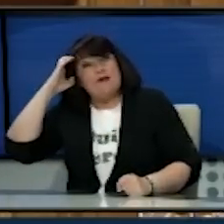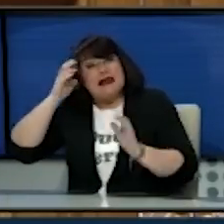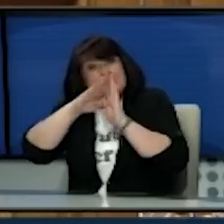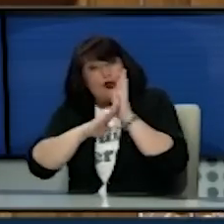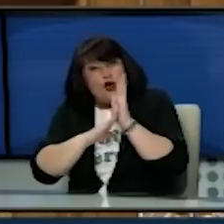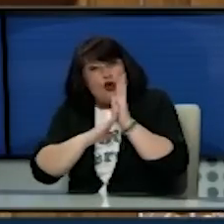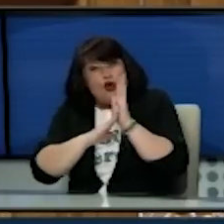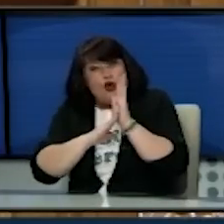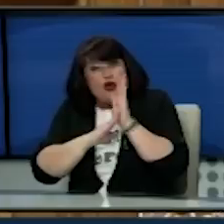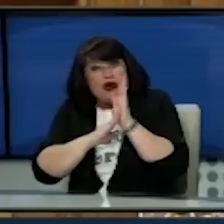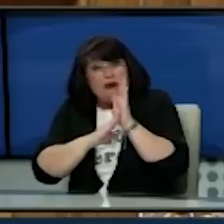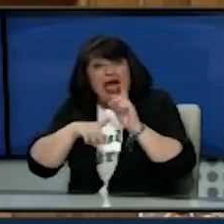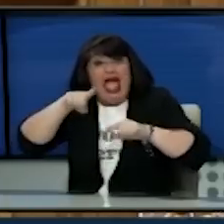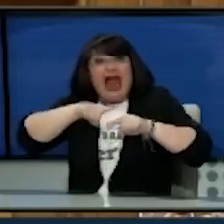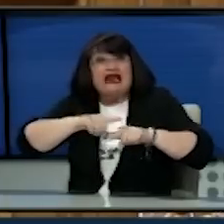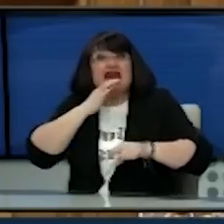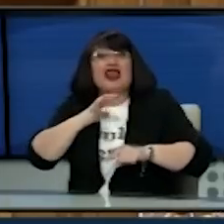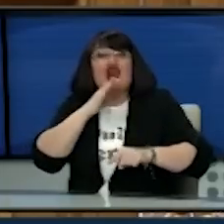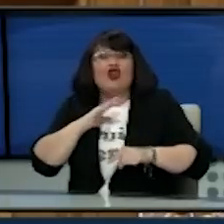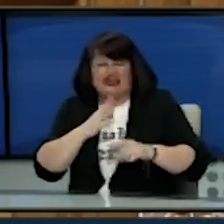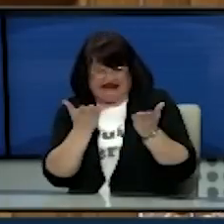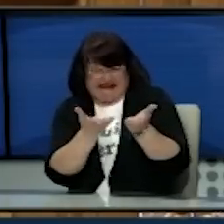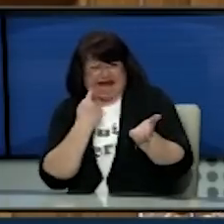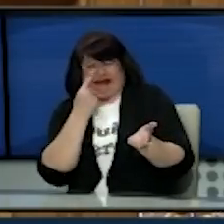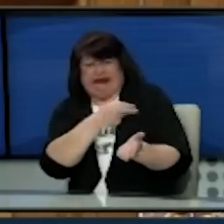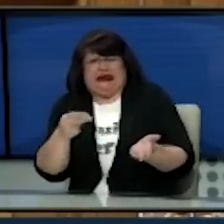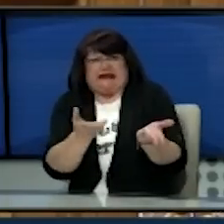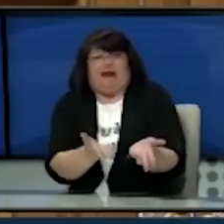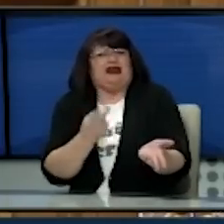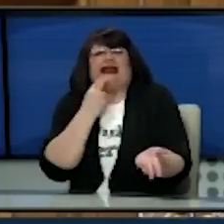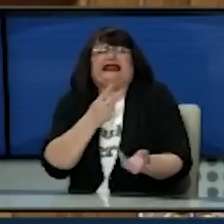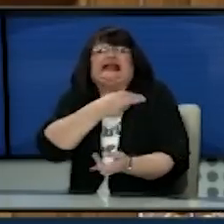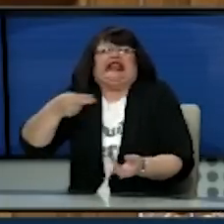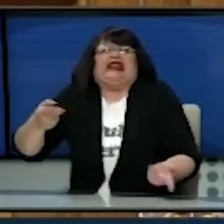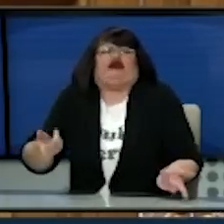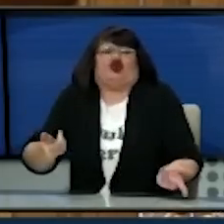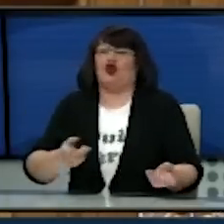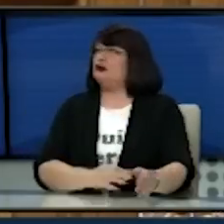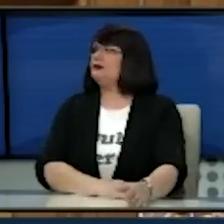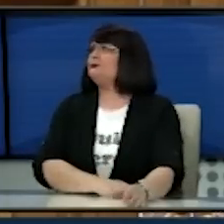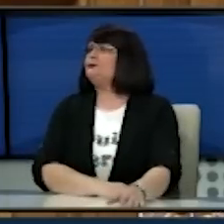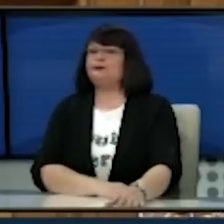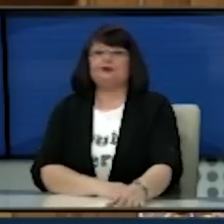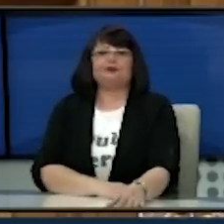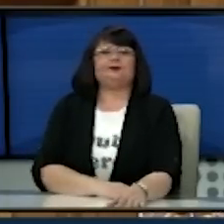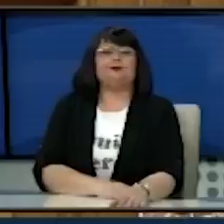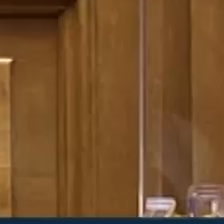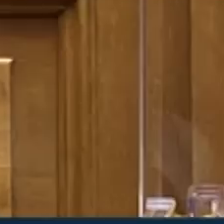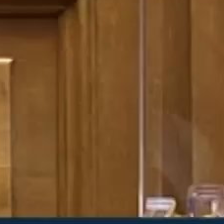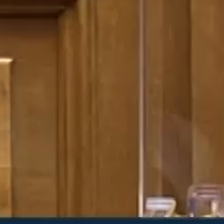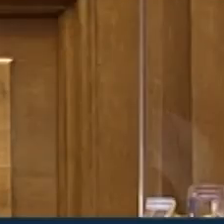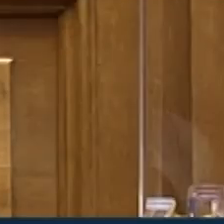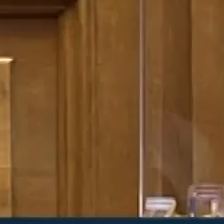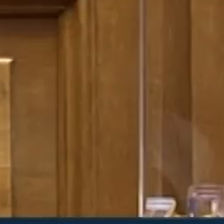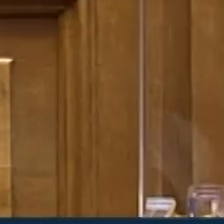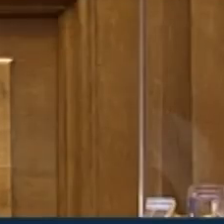ξεχάσουμε και τα ελληνικά που ξέρουμε δηλαδή. Αλήθεια, κοινωνική πολιτική είναι και η ψηφιακή κάρτα? Αυτό